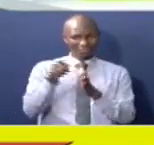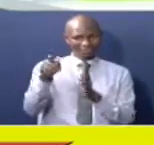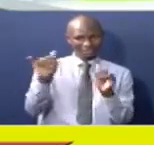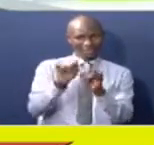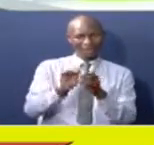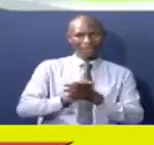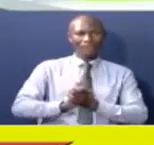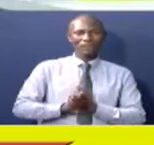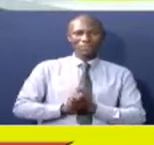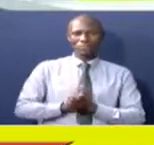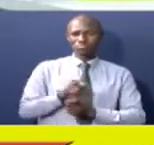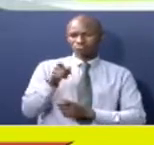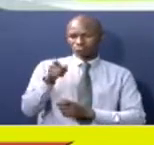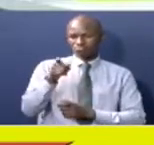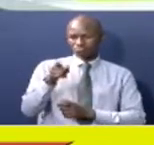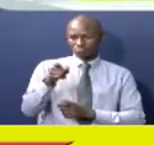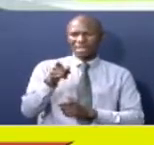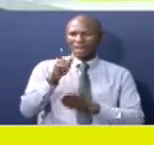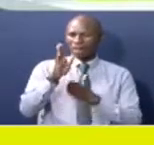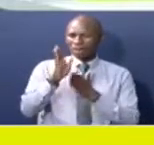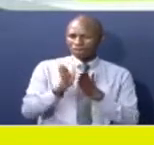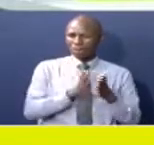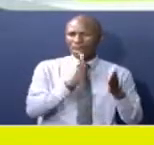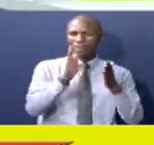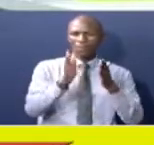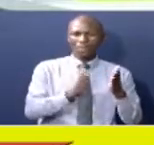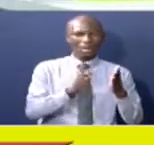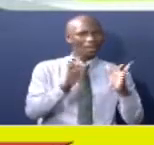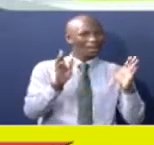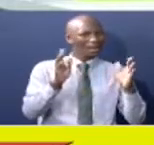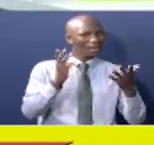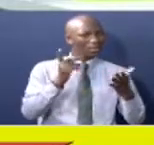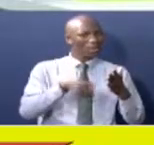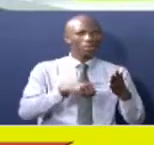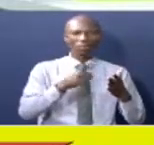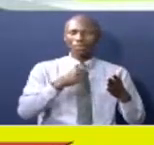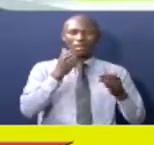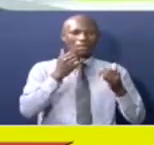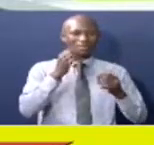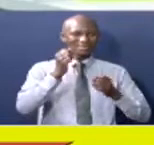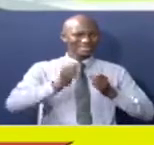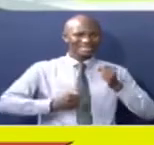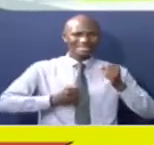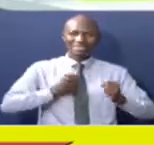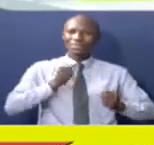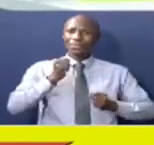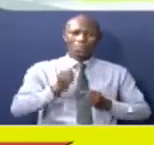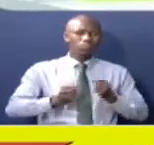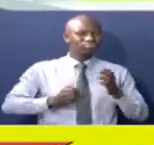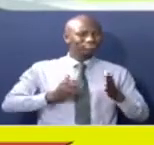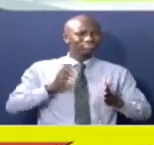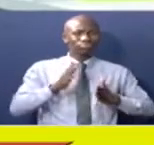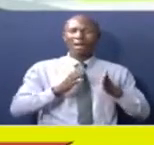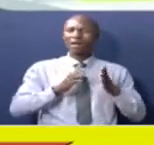Indi ni kana idha uji idha jijumbanya adhauki. Ala masemba, masemba sumasa ma cross country. Otondu isi kana masemba masa cross